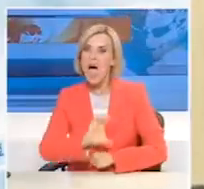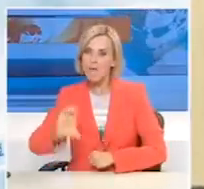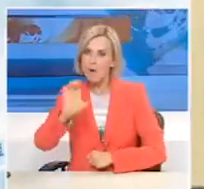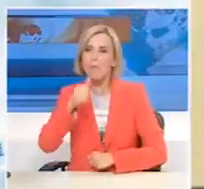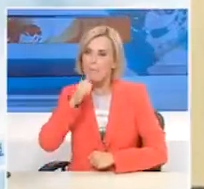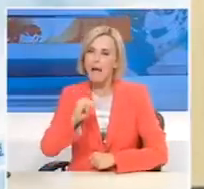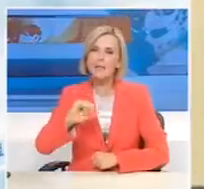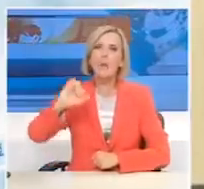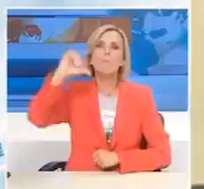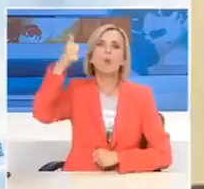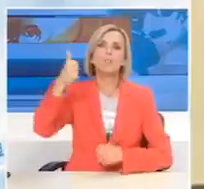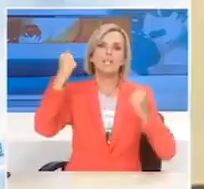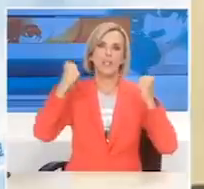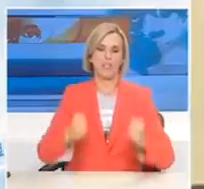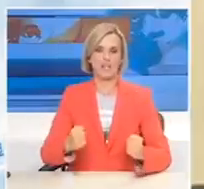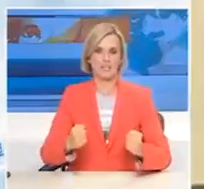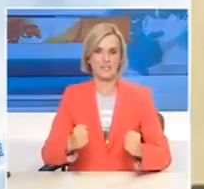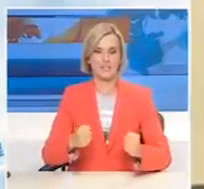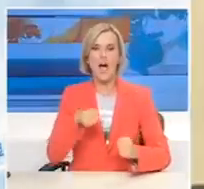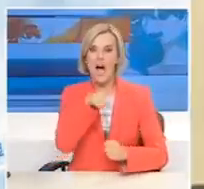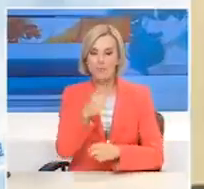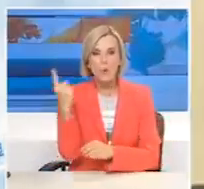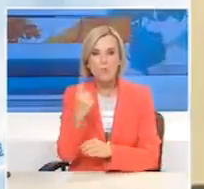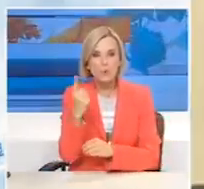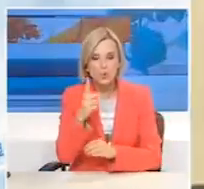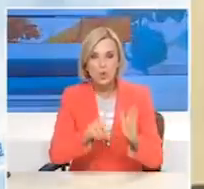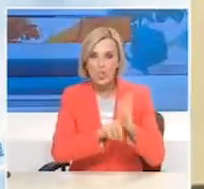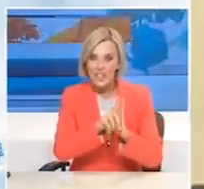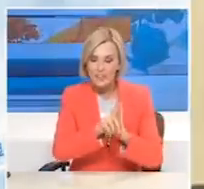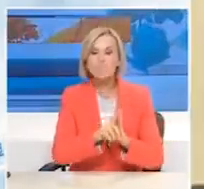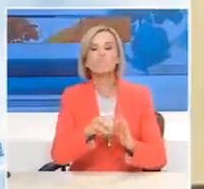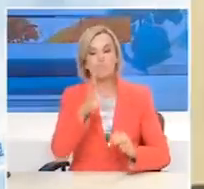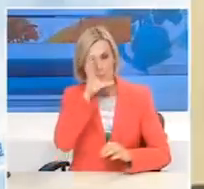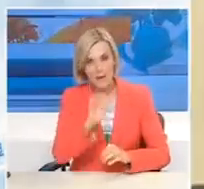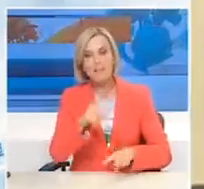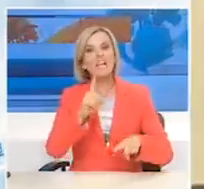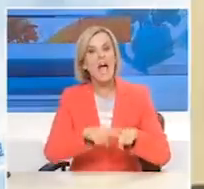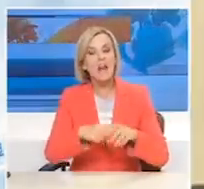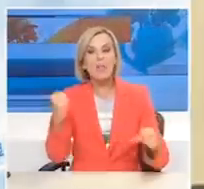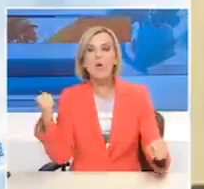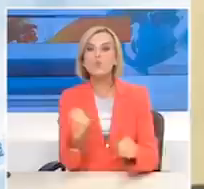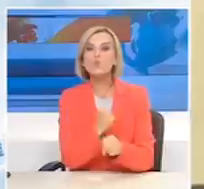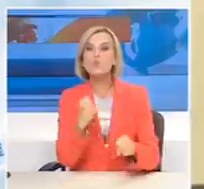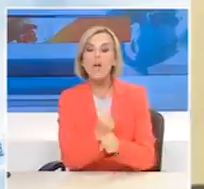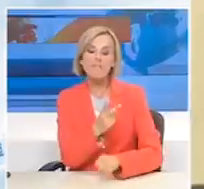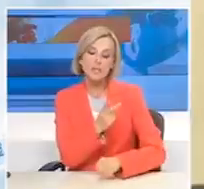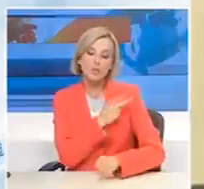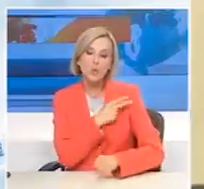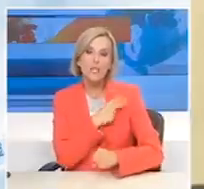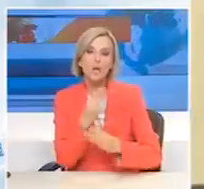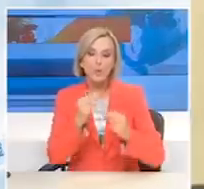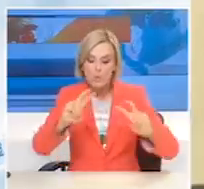θέσεις. Επαναλαμβάνω, ο δείκτης αυτός δείχνει ότι κάνουμε πολύ καλά τη δουλειά μας σε ό,τι αφορά την ιχνηλασιμότητα των